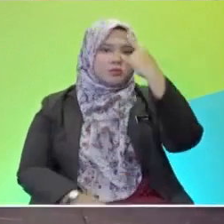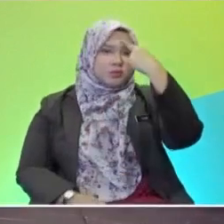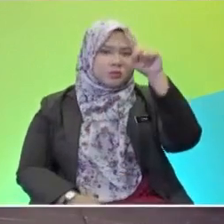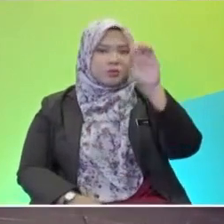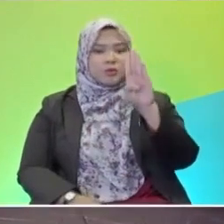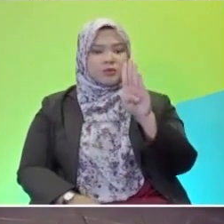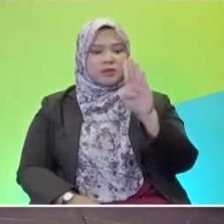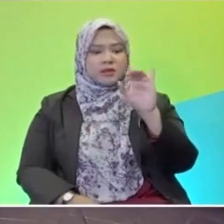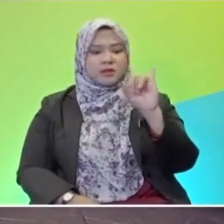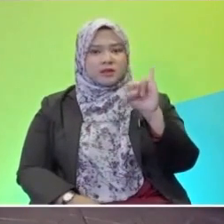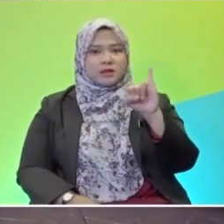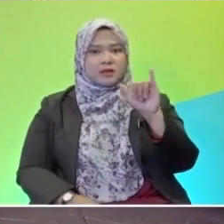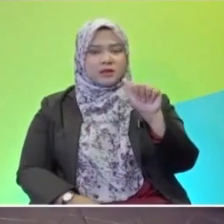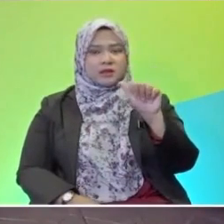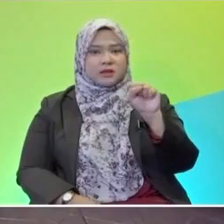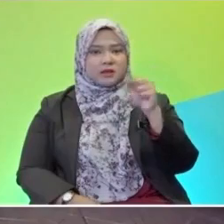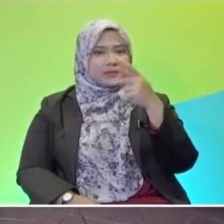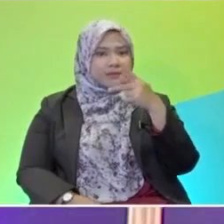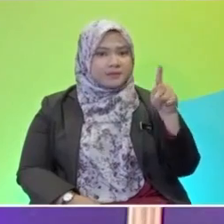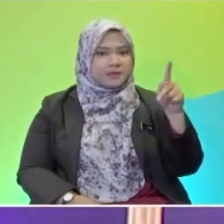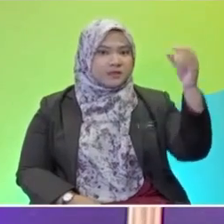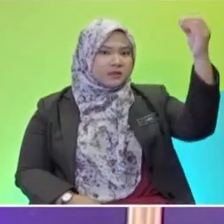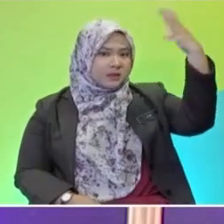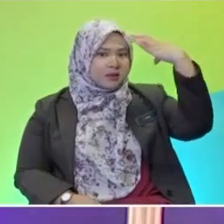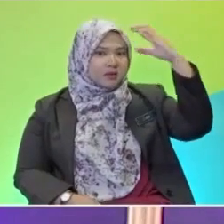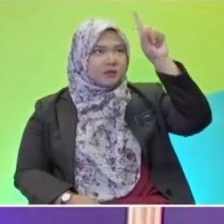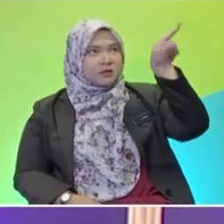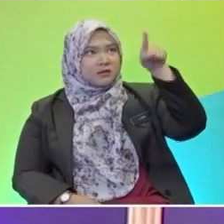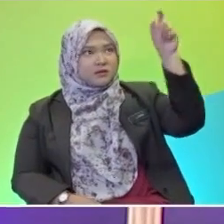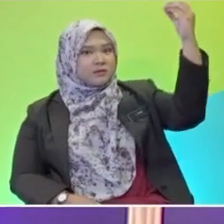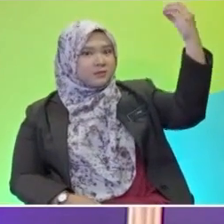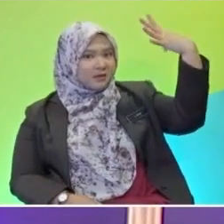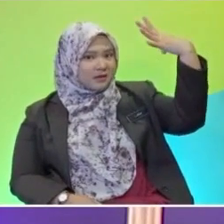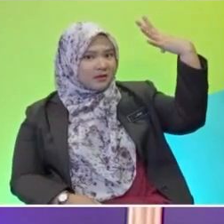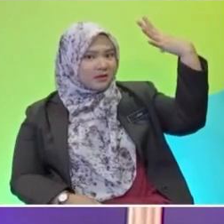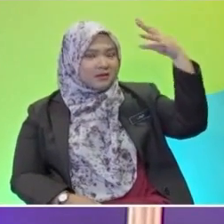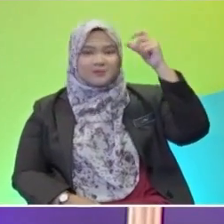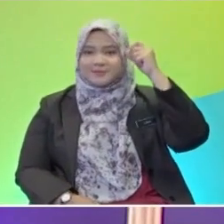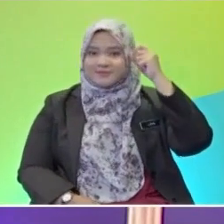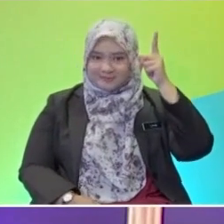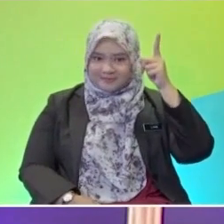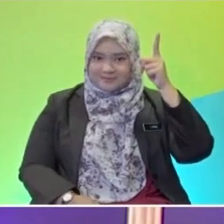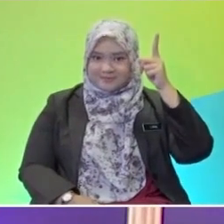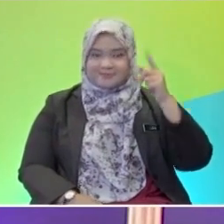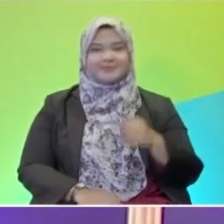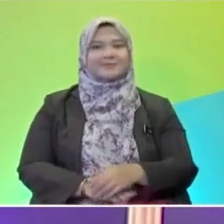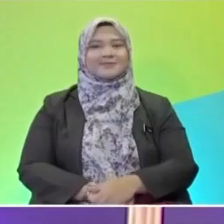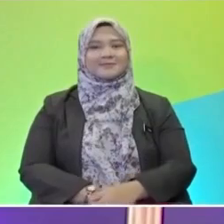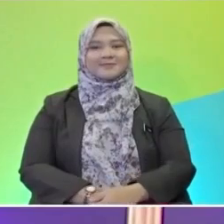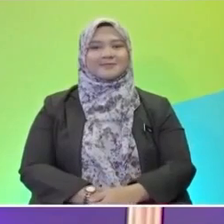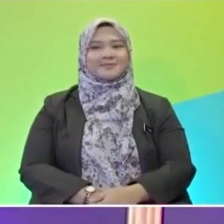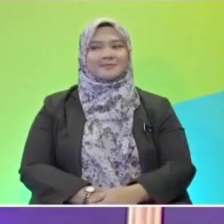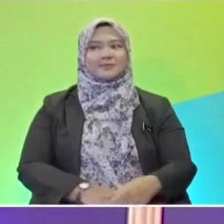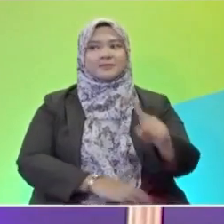diharapkan murid-murid dapat memahami bahwa cahaya selain daripada cahaya bergerak lurus cahaya boleh dipantulkan